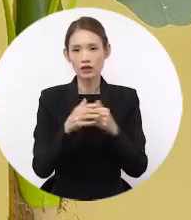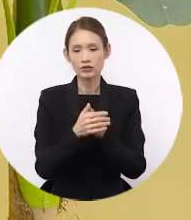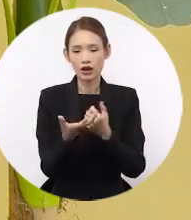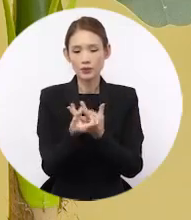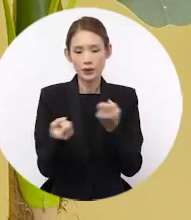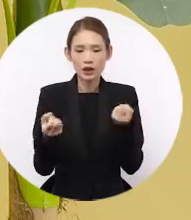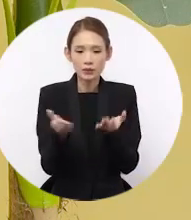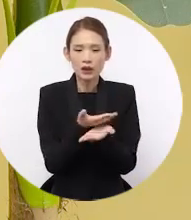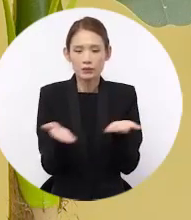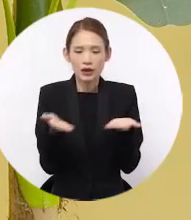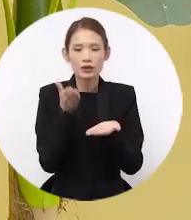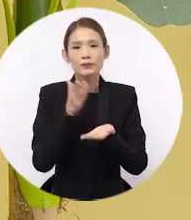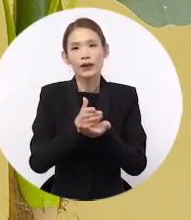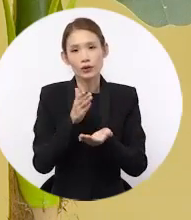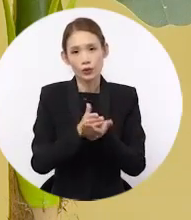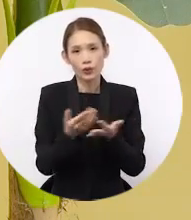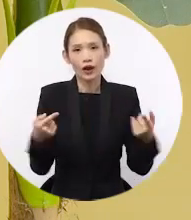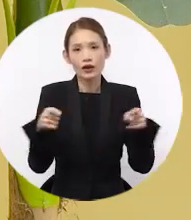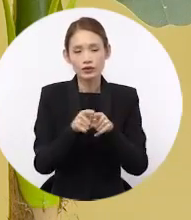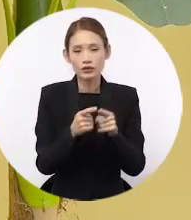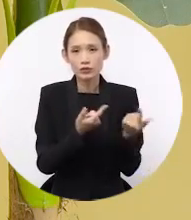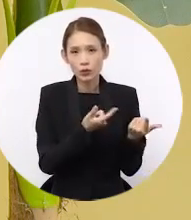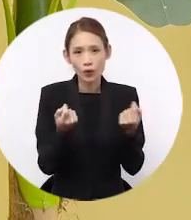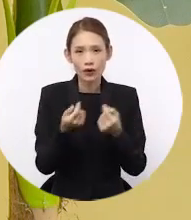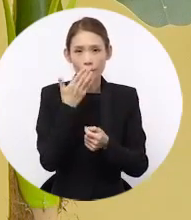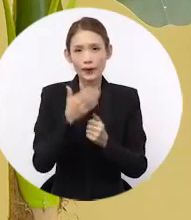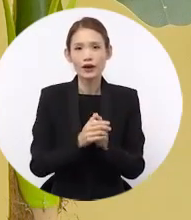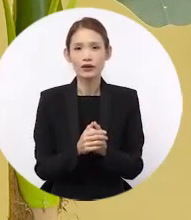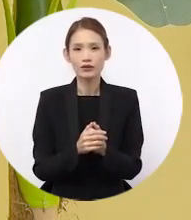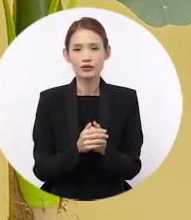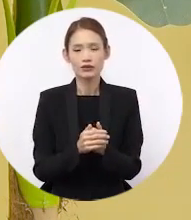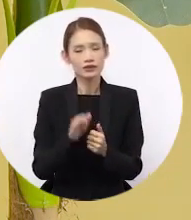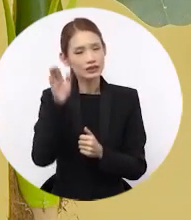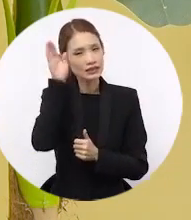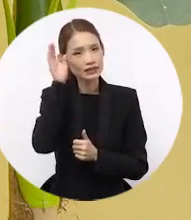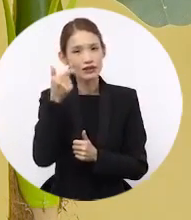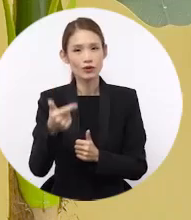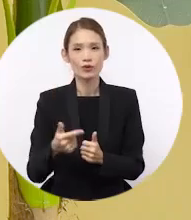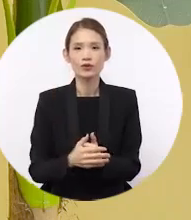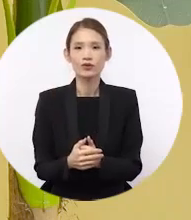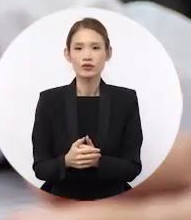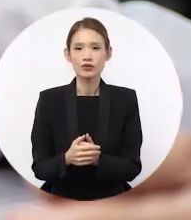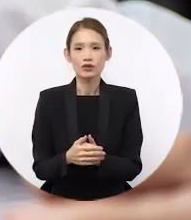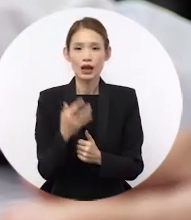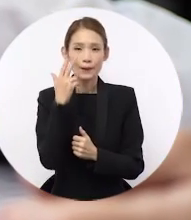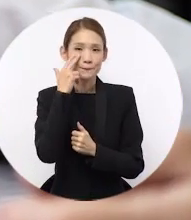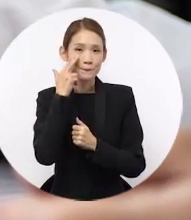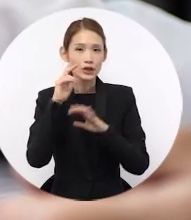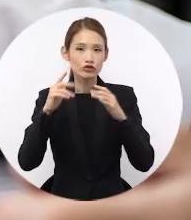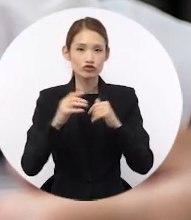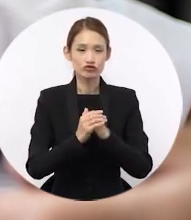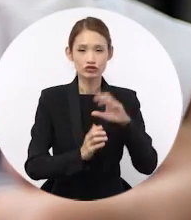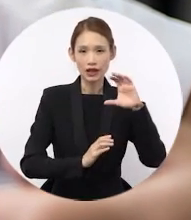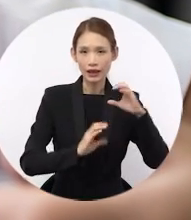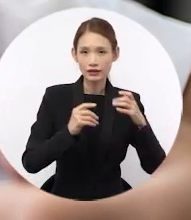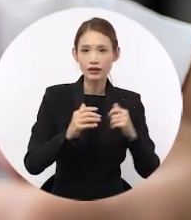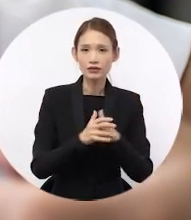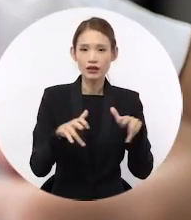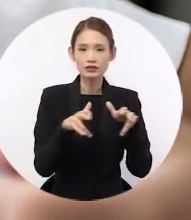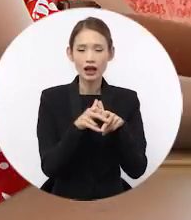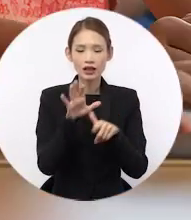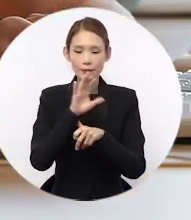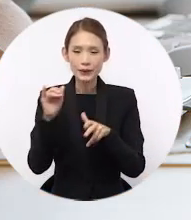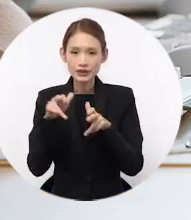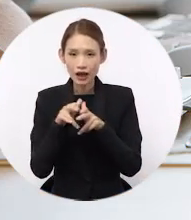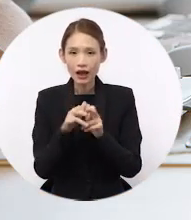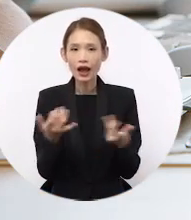무언가를 가르지 않고 일반 학교 내에서 모두 다 할 수 있지 않을까 하는 기대를 하는 것 같아요. 미국이나 캐나다의 경우에는